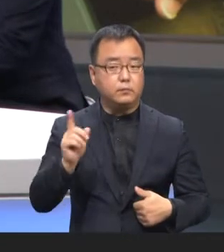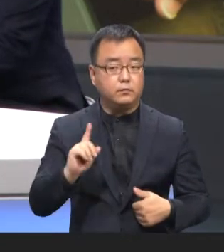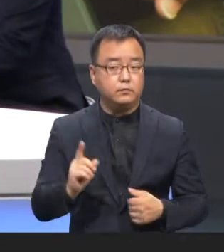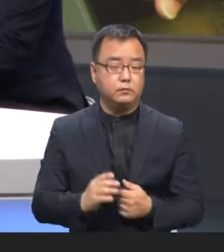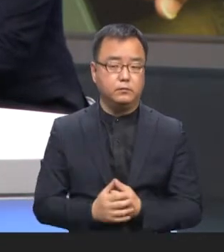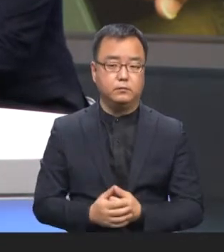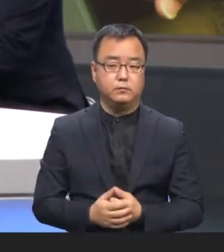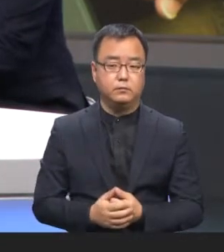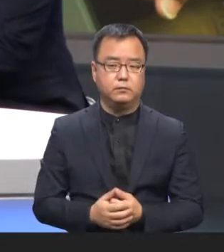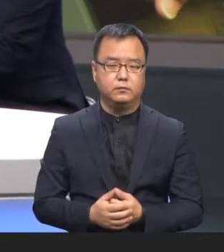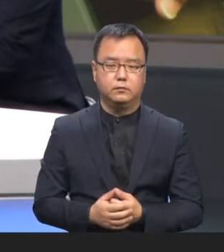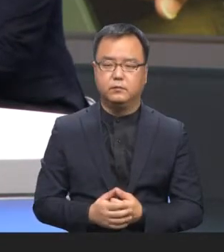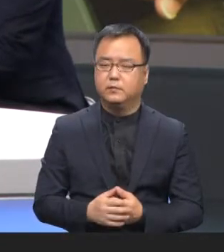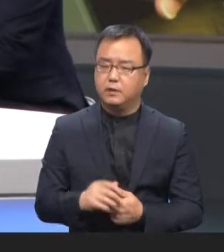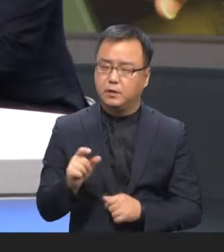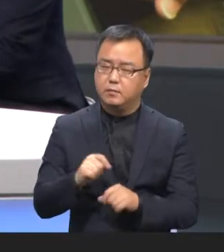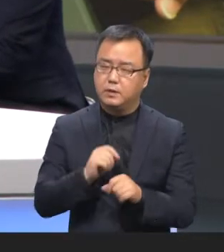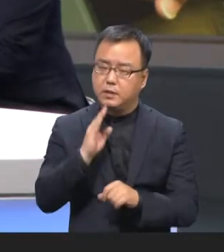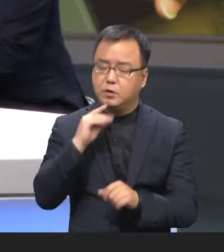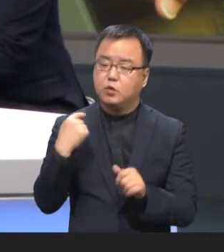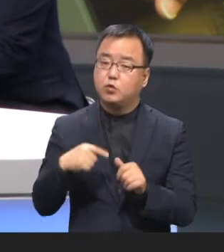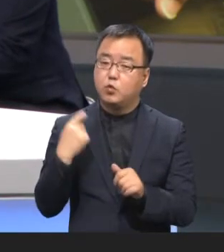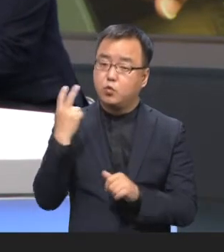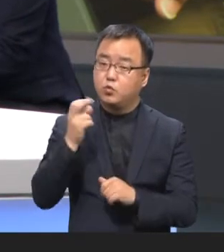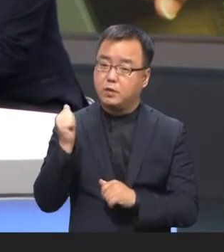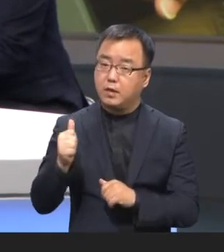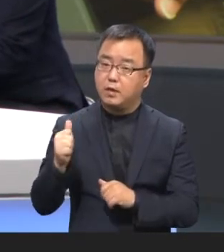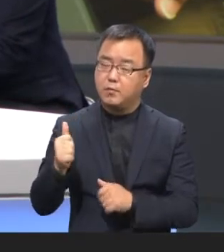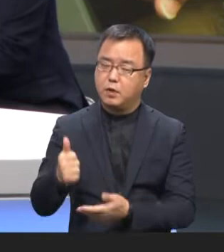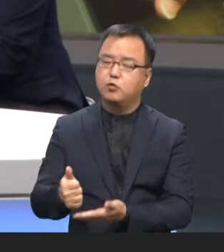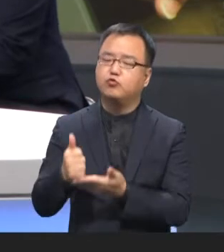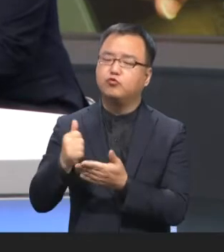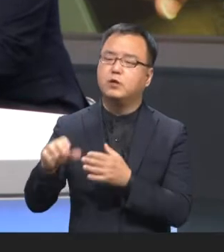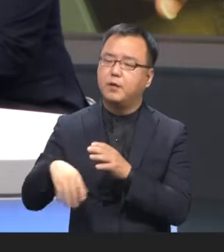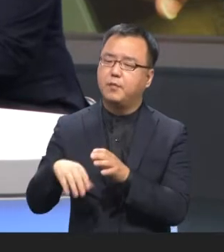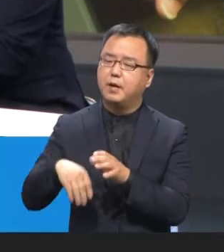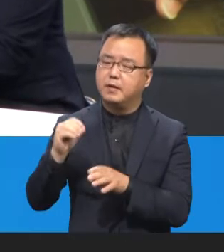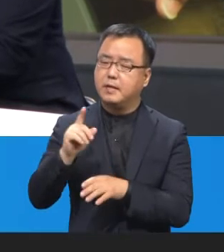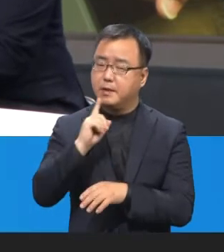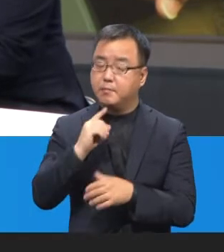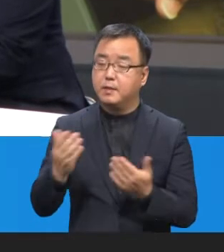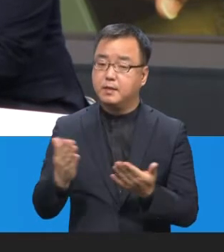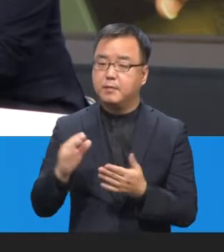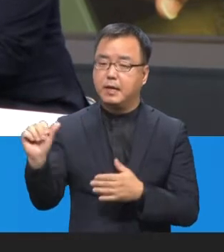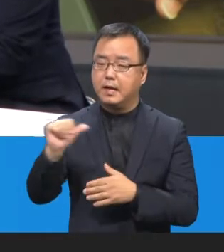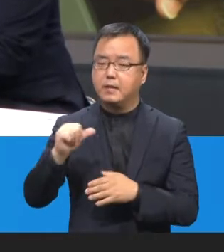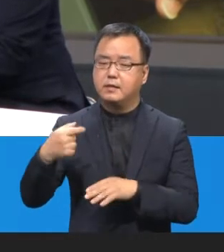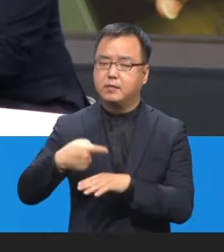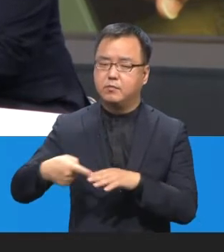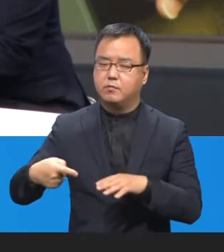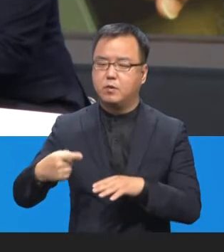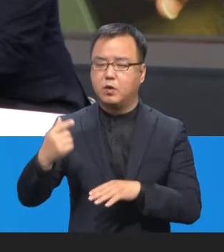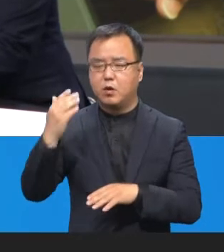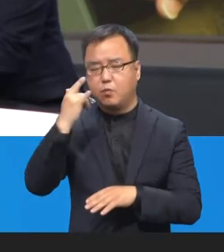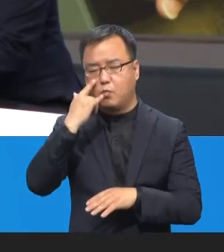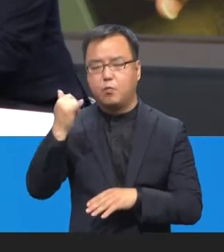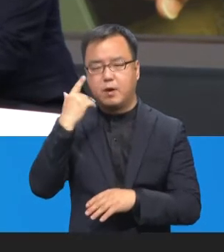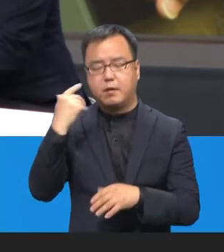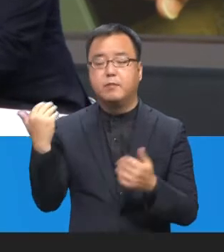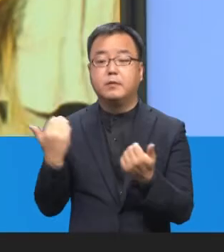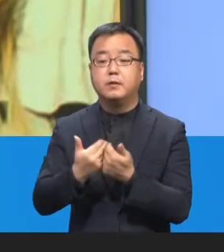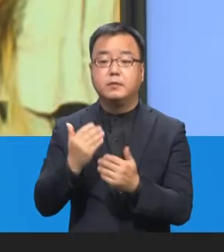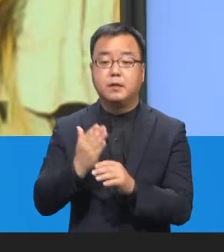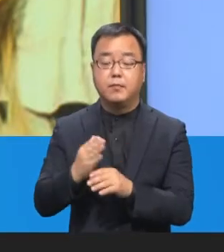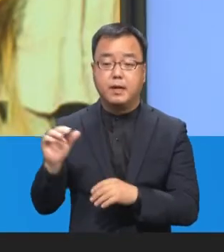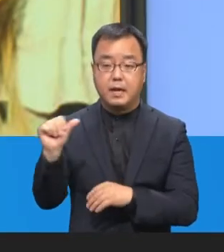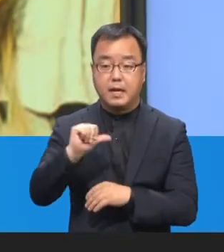하고 있네요 i 특히 브라 브랜드 교육감이 추천 방식의 제안을 했던 거에 대해서 아시아계 학부모들의 반발이 조심합니다 아세아